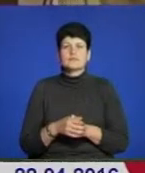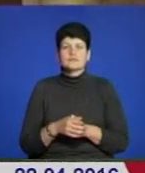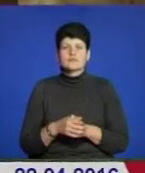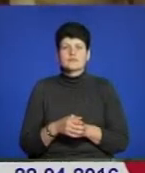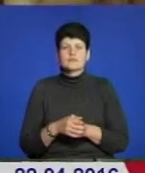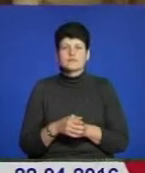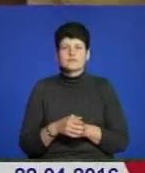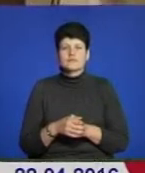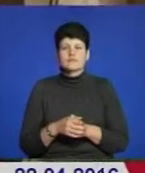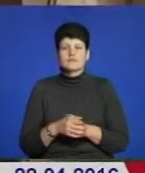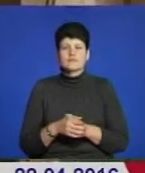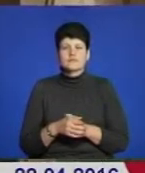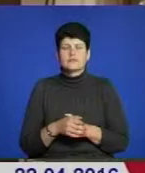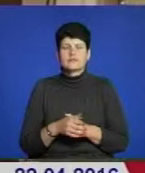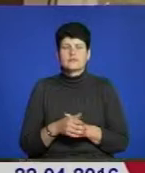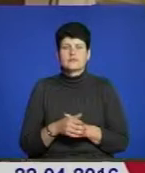could drive.